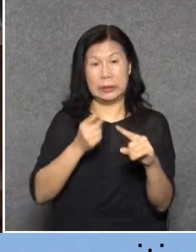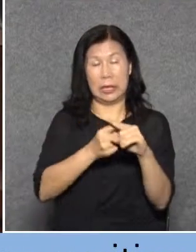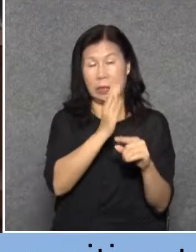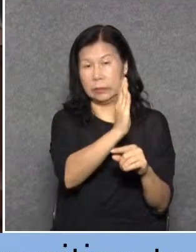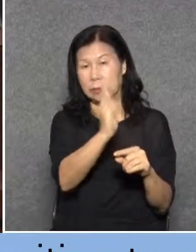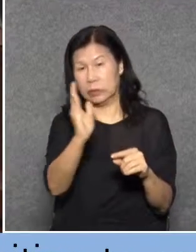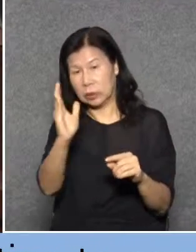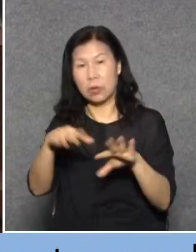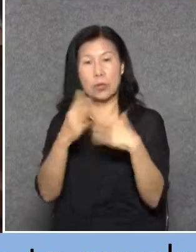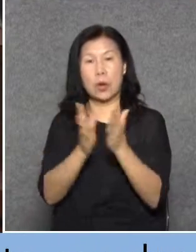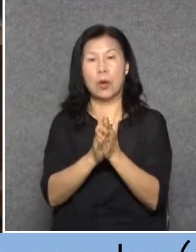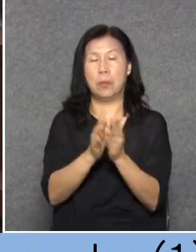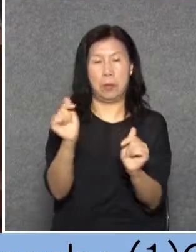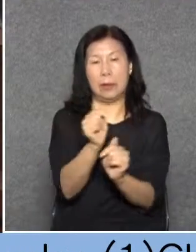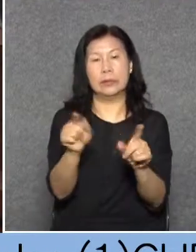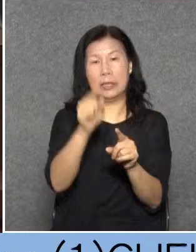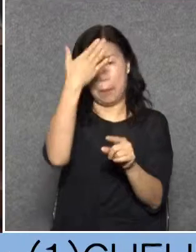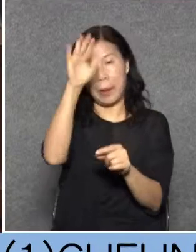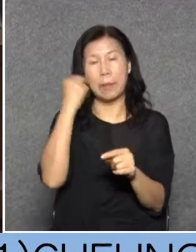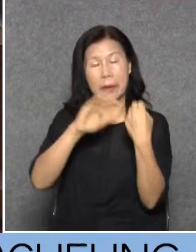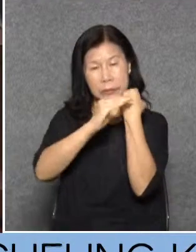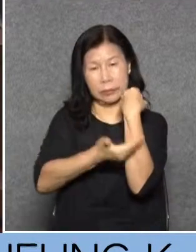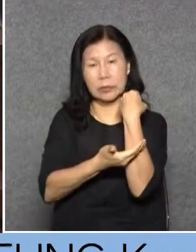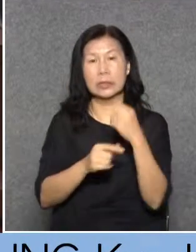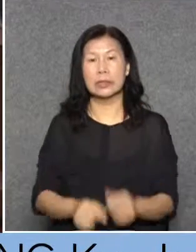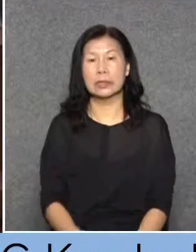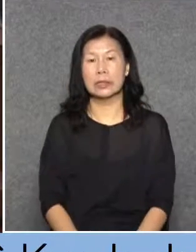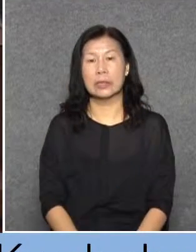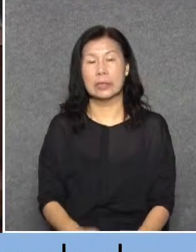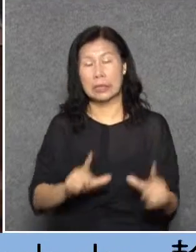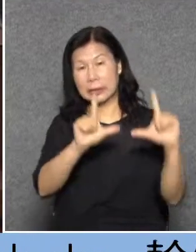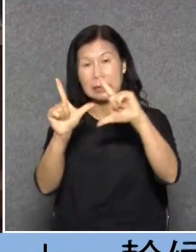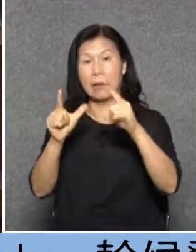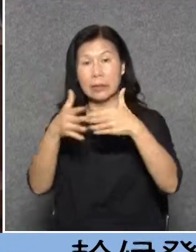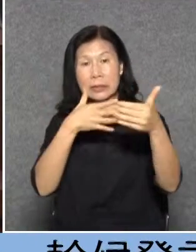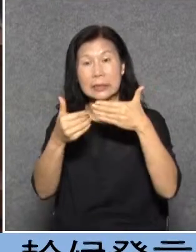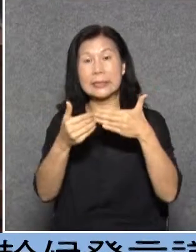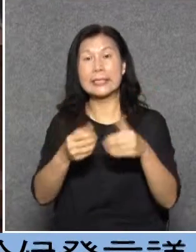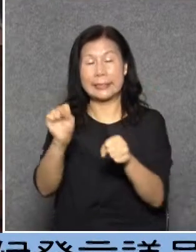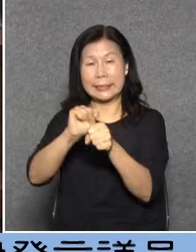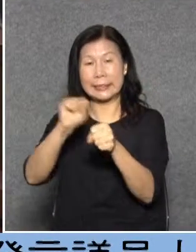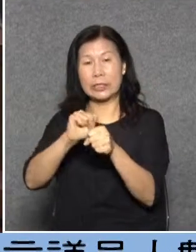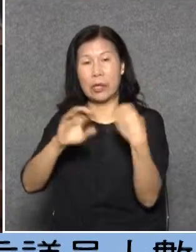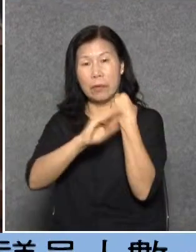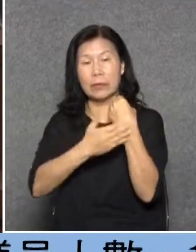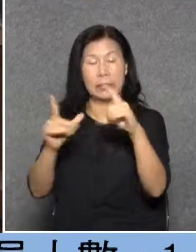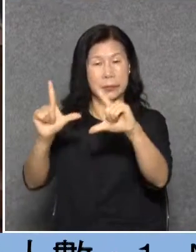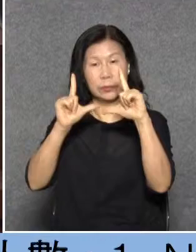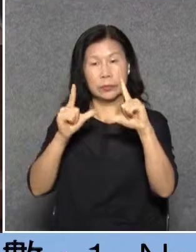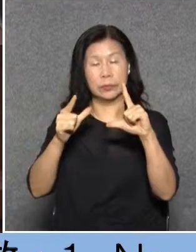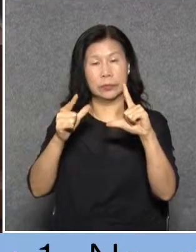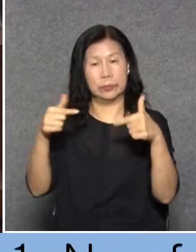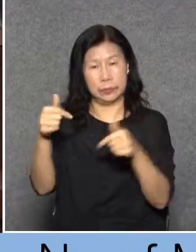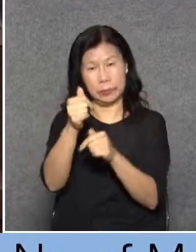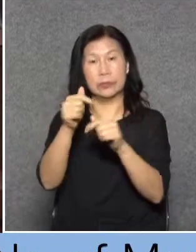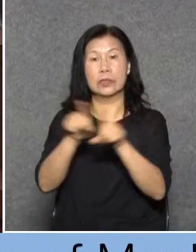法例都是可以了如指掌，更加不能夠在有關任何生活上的事例可以引用法例是講出答案，而準確地講出答案